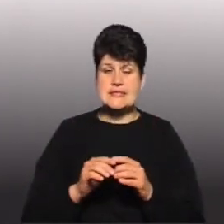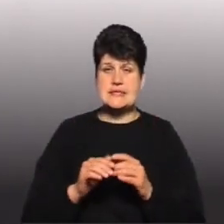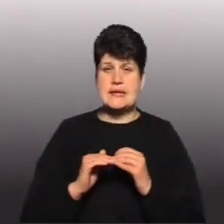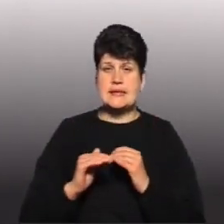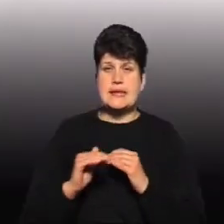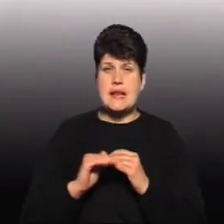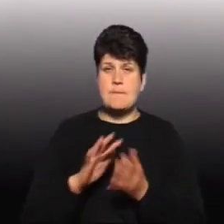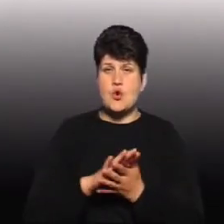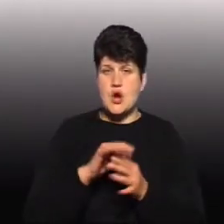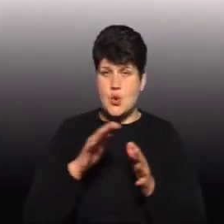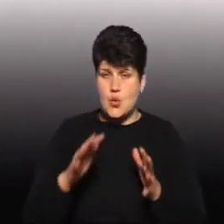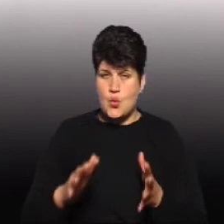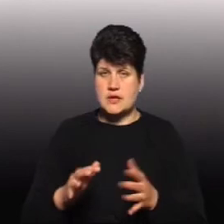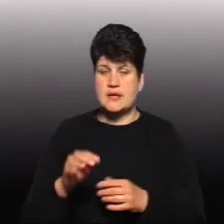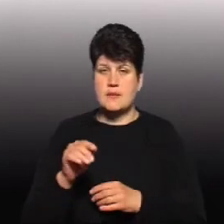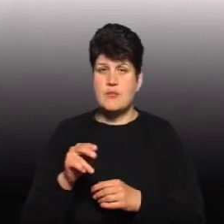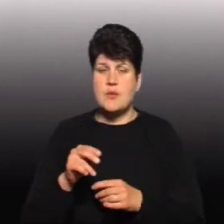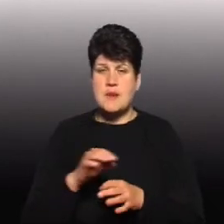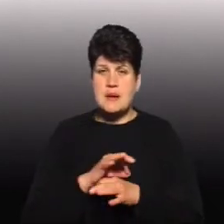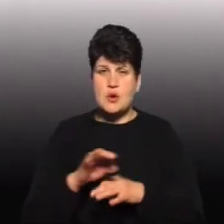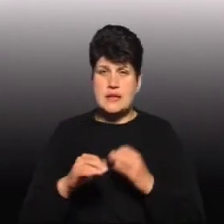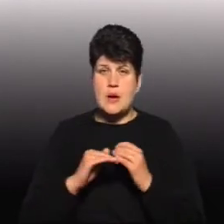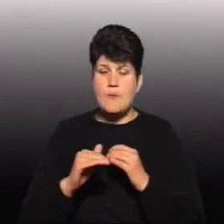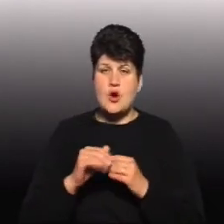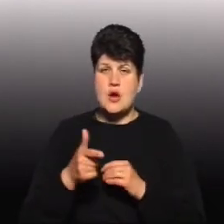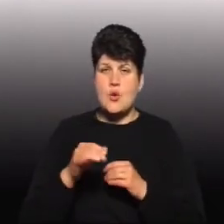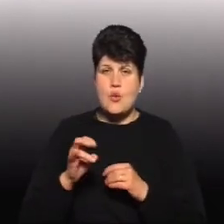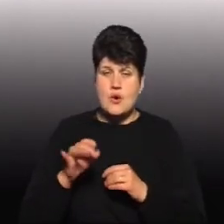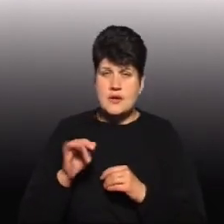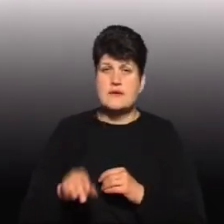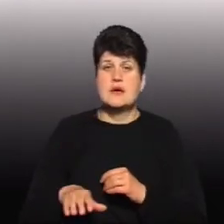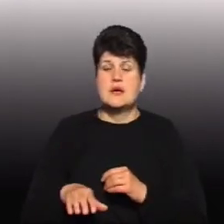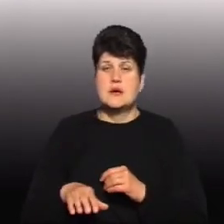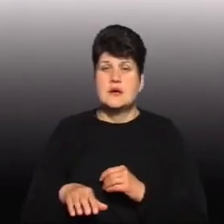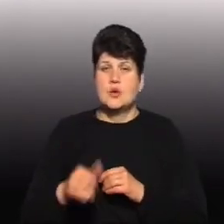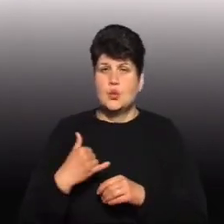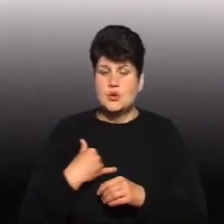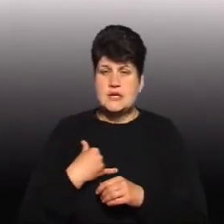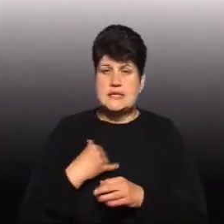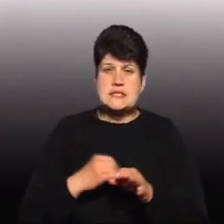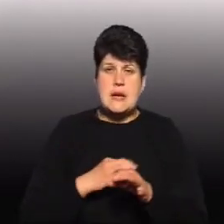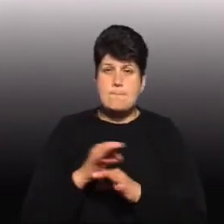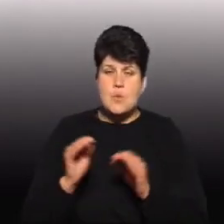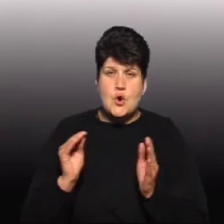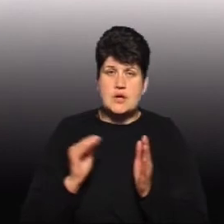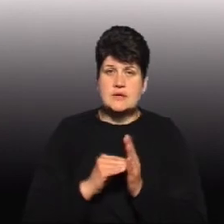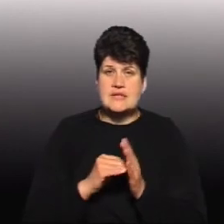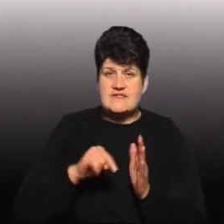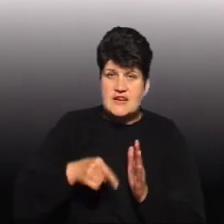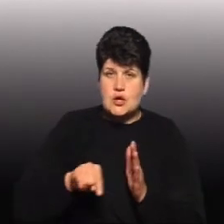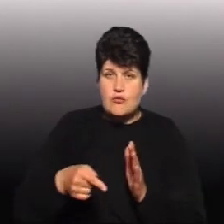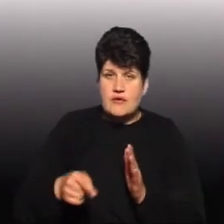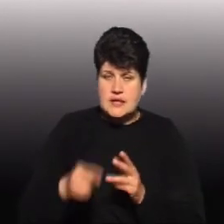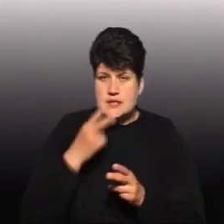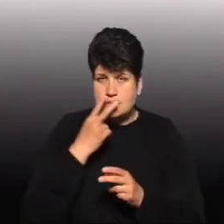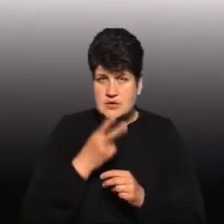що саме при проєктуванні полігонів твердих побутових відходів у нас запроєктовані свердловини спостережні, це